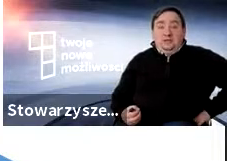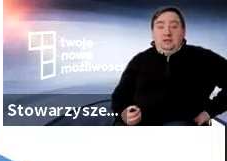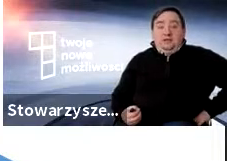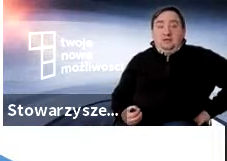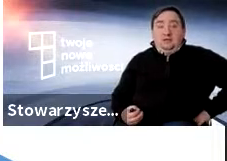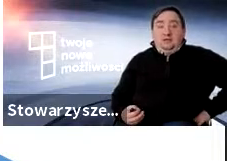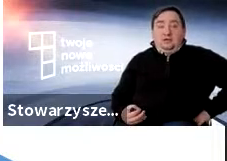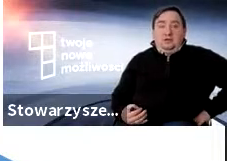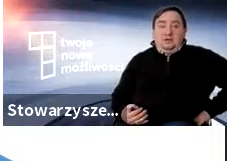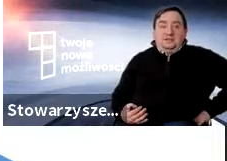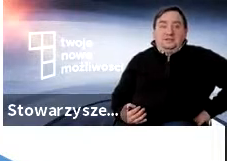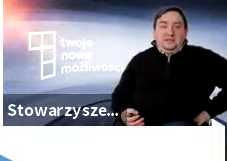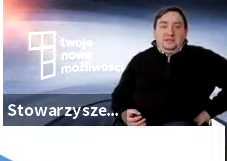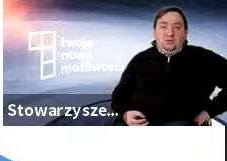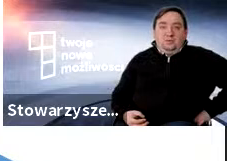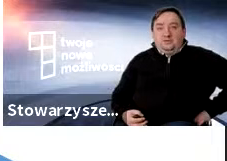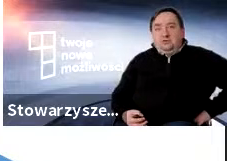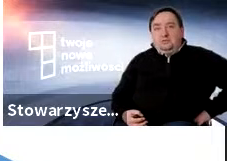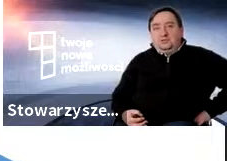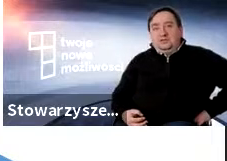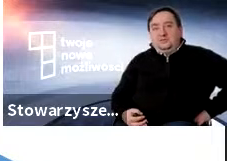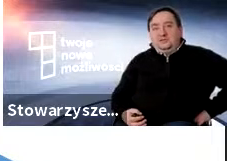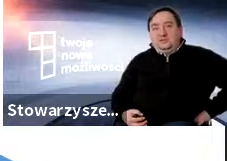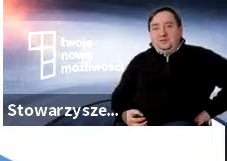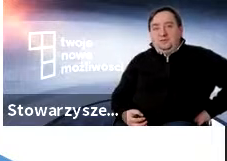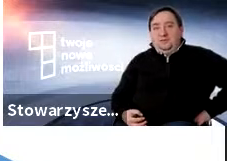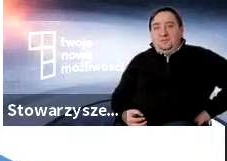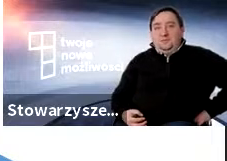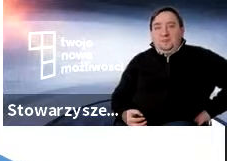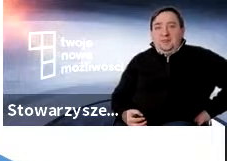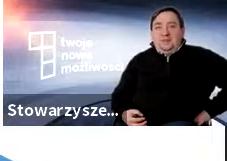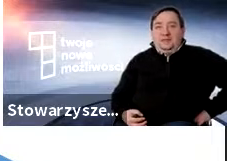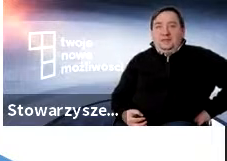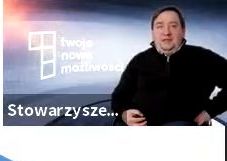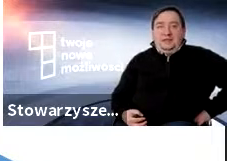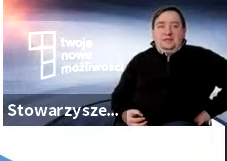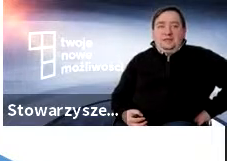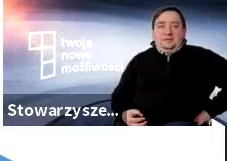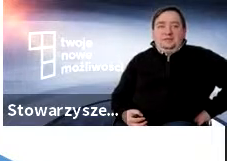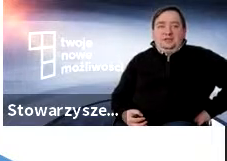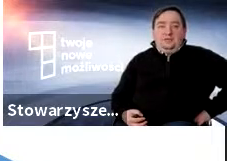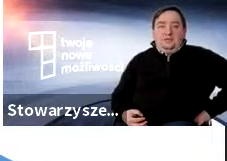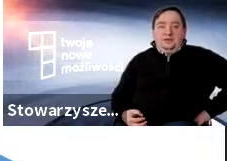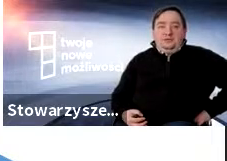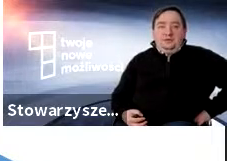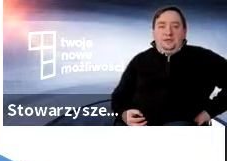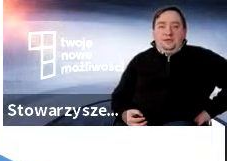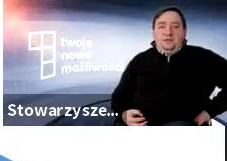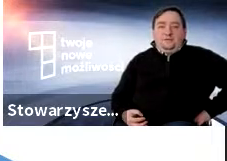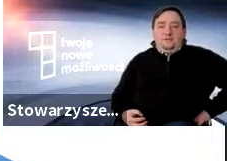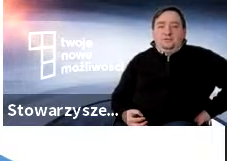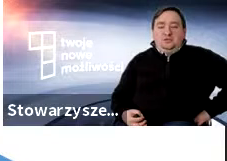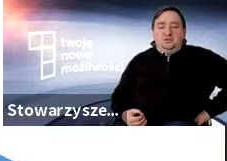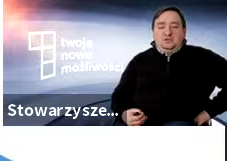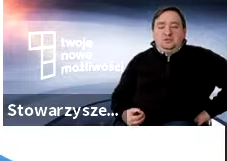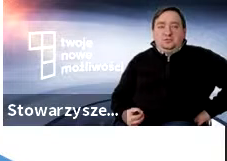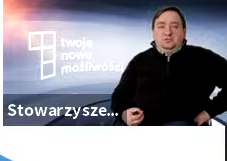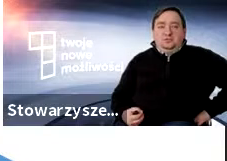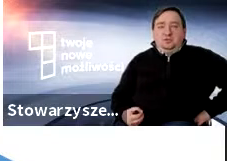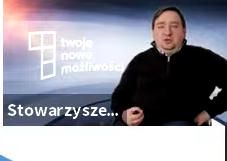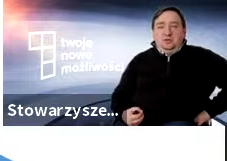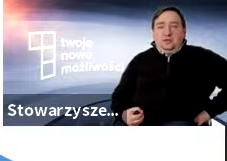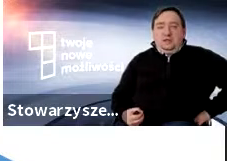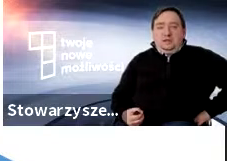wychodziły. Asystenci kompensują przede wszystkim te działania, które w dużej mierze